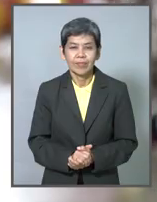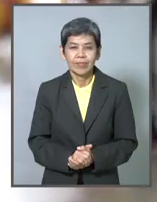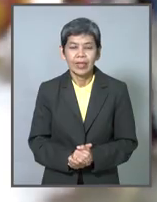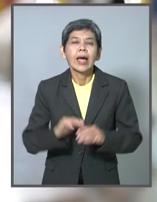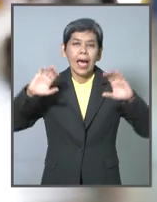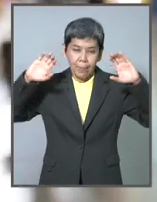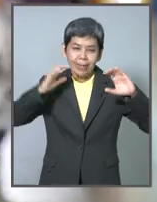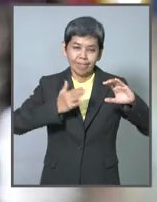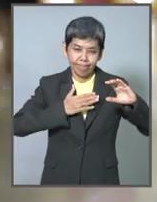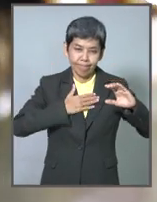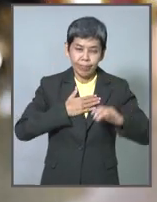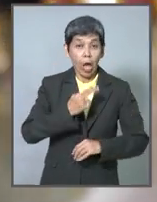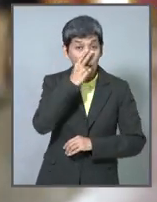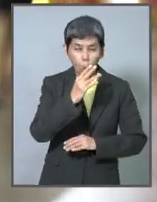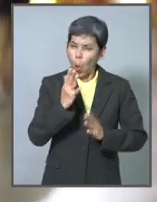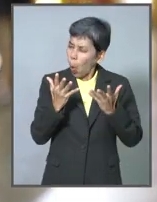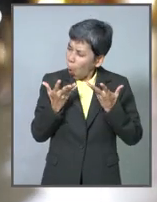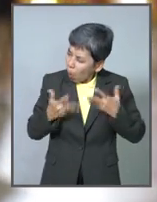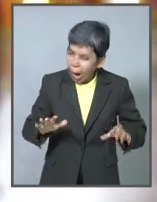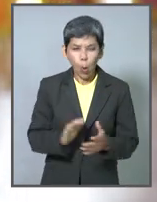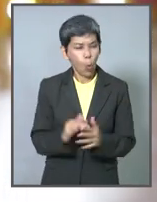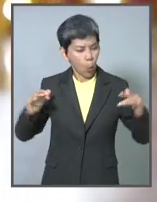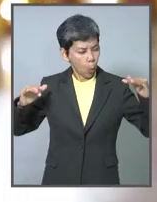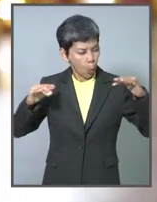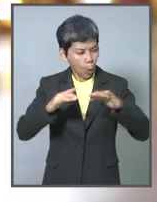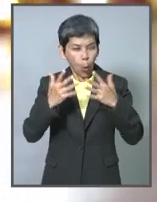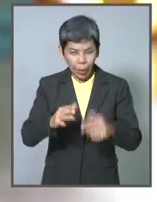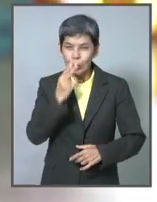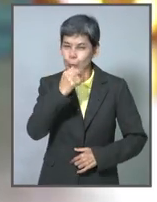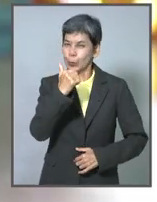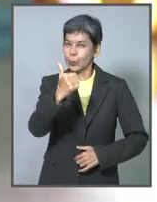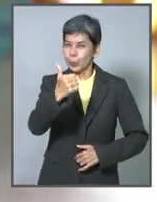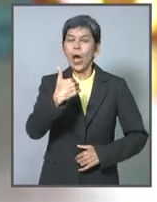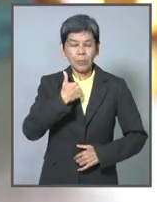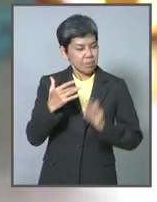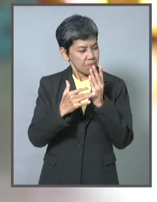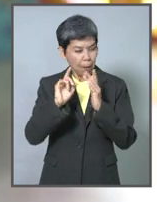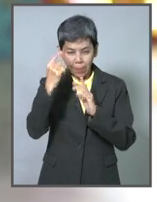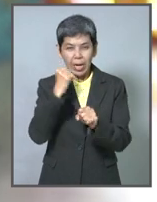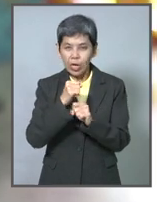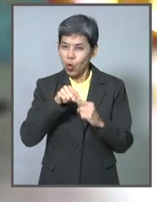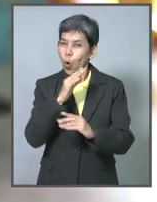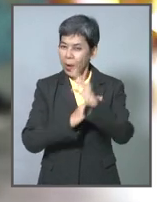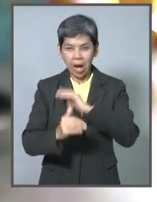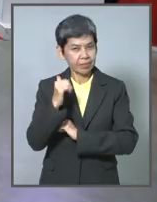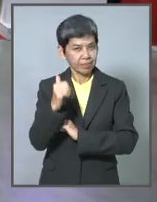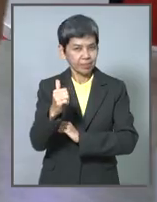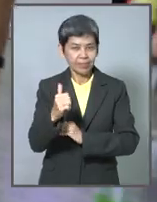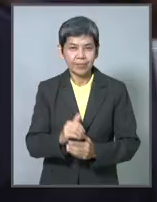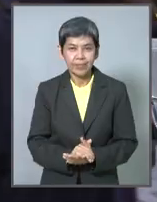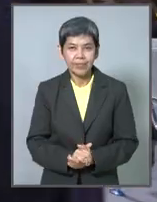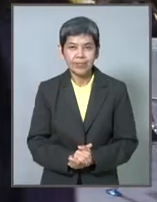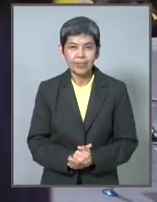ไปต่อ มาจากหน่วยงานภาครัฐครับผมบรรยากาศคนเยอะครับผมคนเข้าร่วมงานเยอะนะครับรู้สึกดีครับมีนวัตกรรมใหม่ๆสำหรับคนพิการ